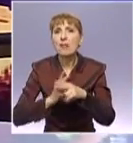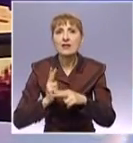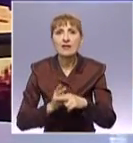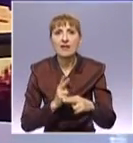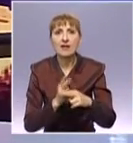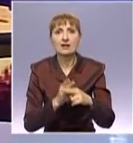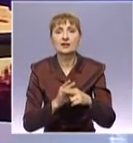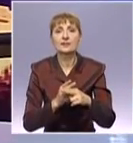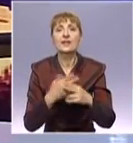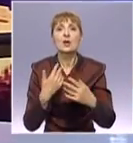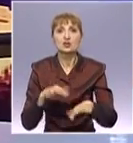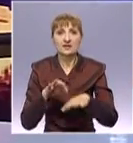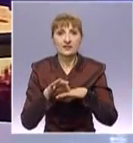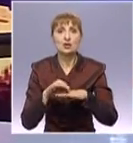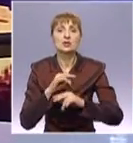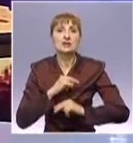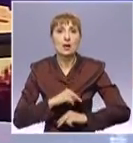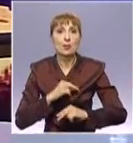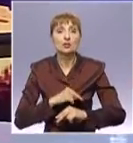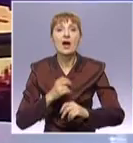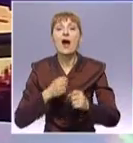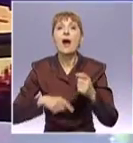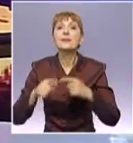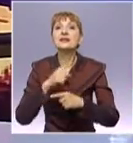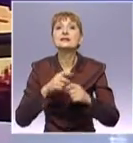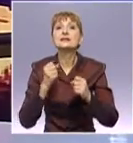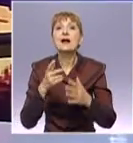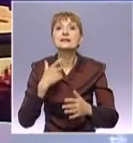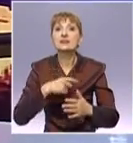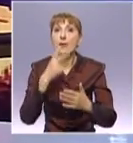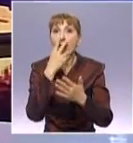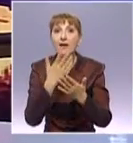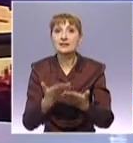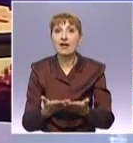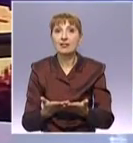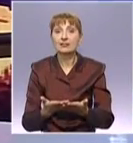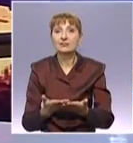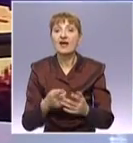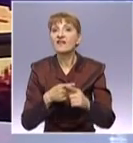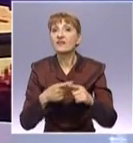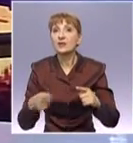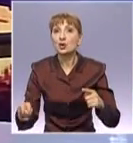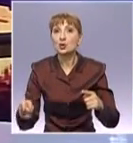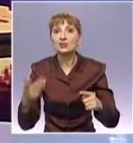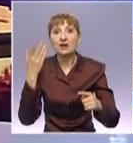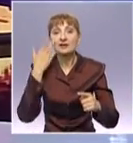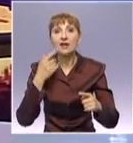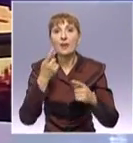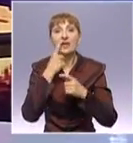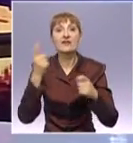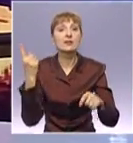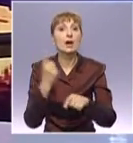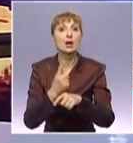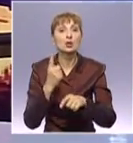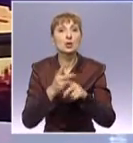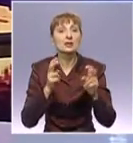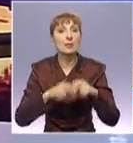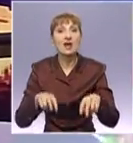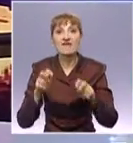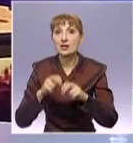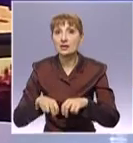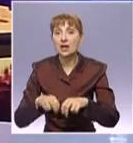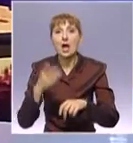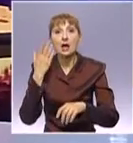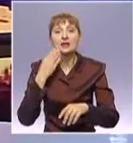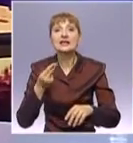периодически над этим ведется работа. Как себя бизнес проявил в период, когда объявлен мораторий на проверки,